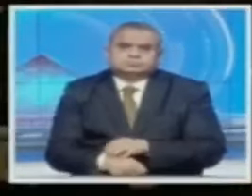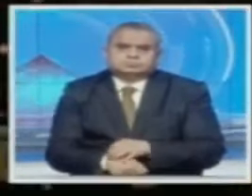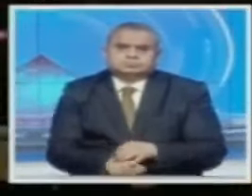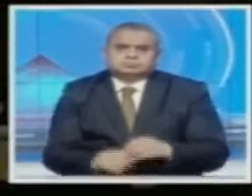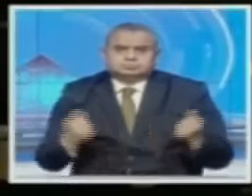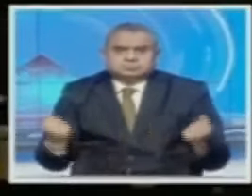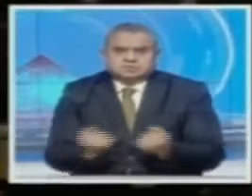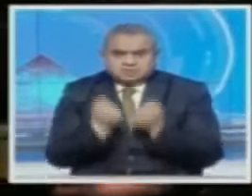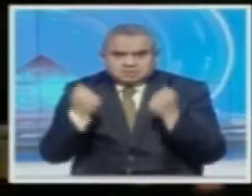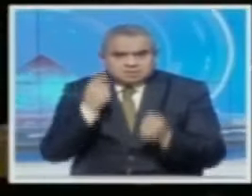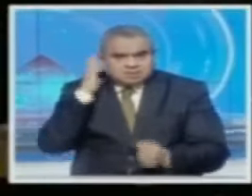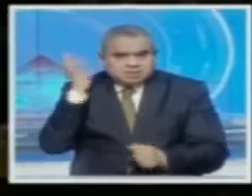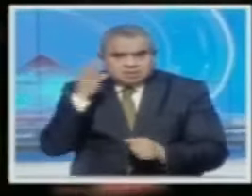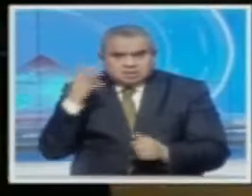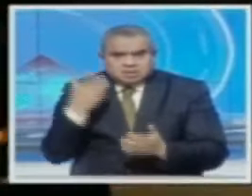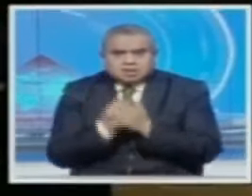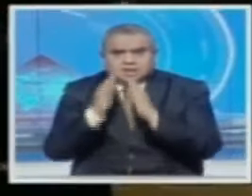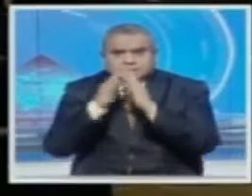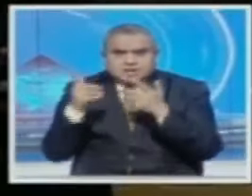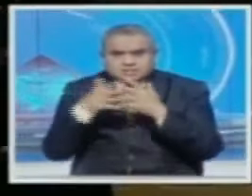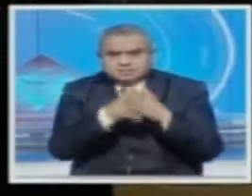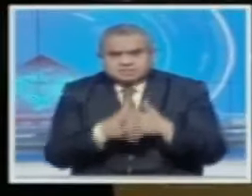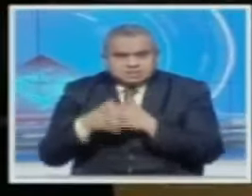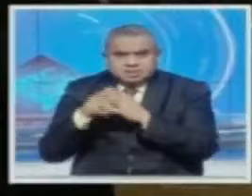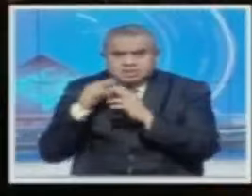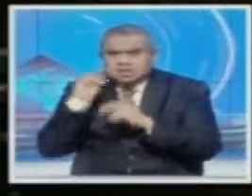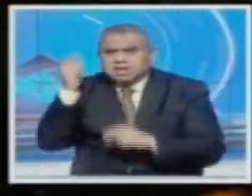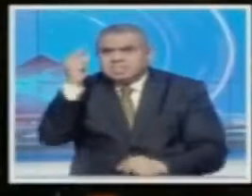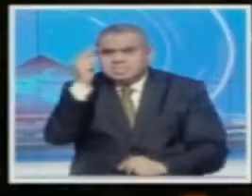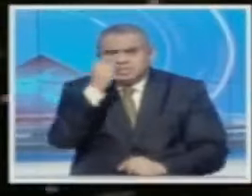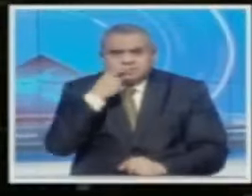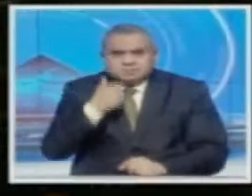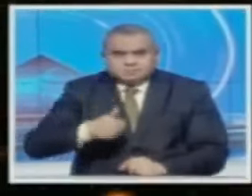التدريب المصري الأمريكي المشترك النجم الساطع